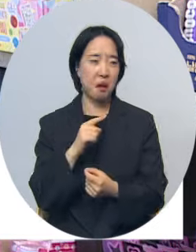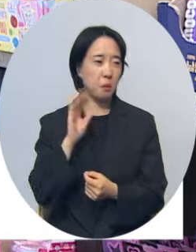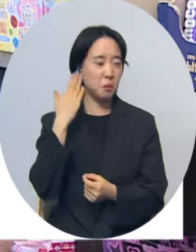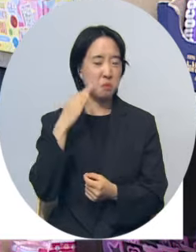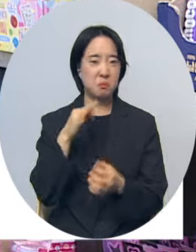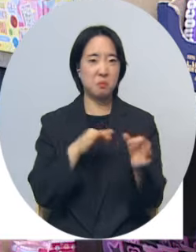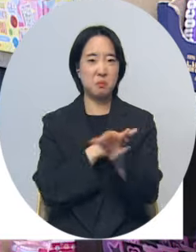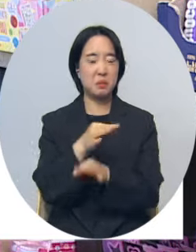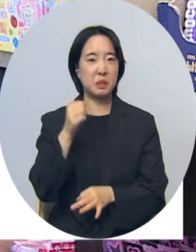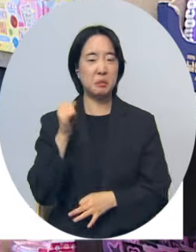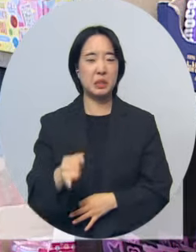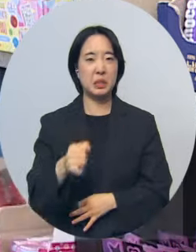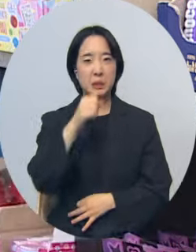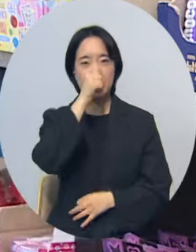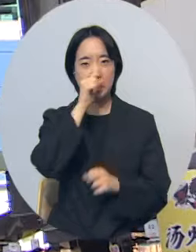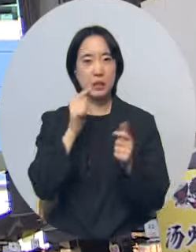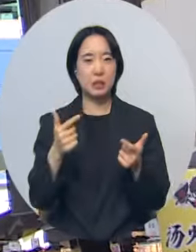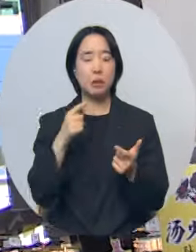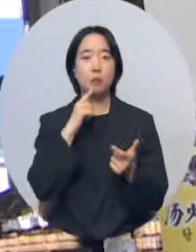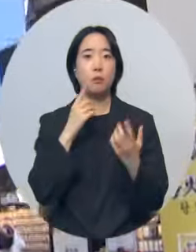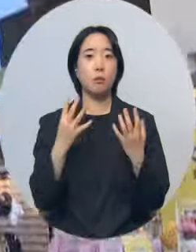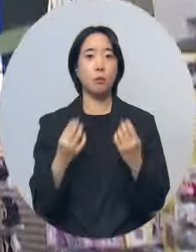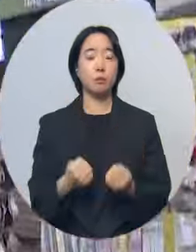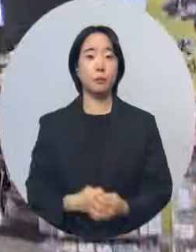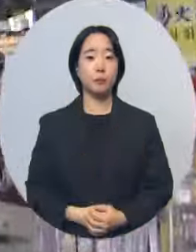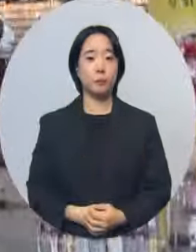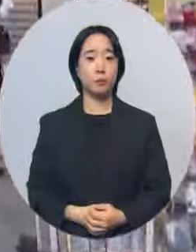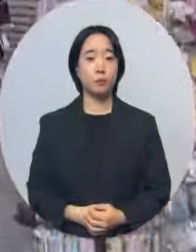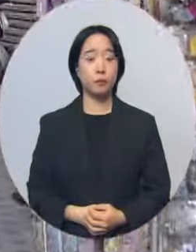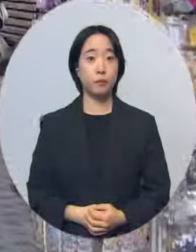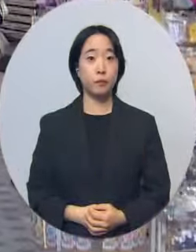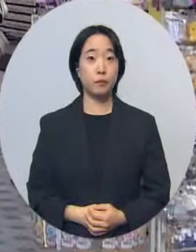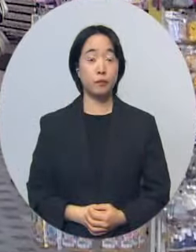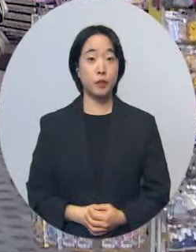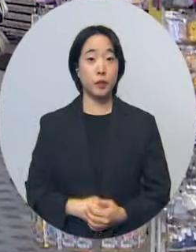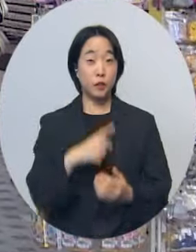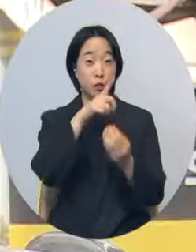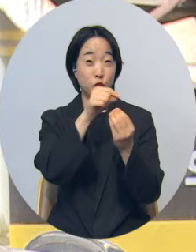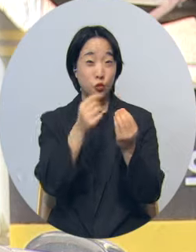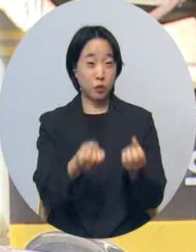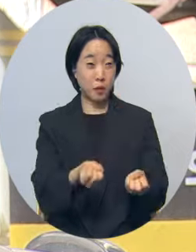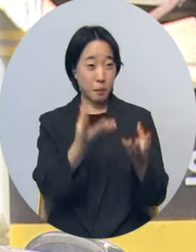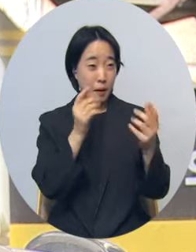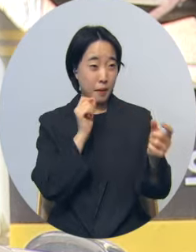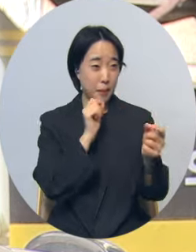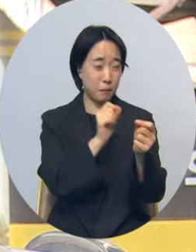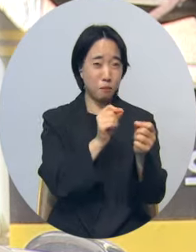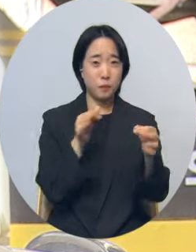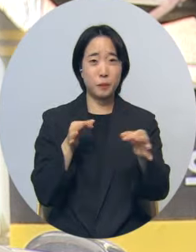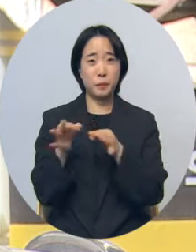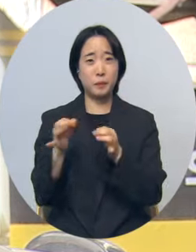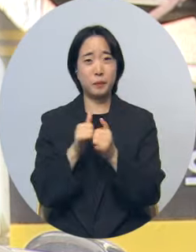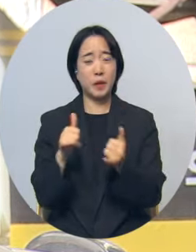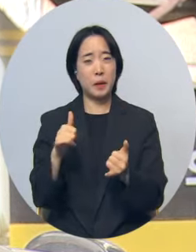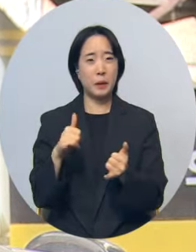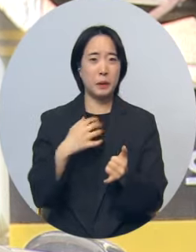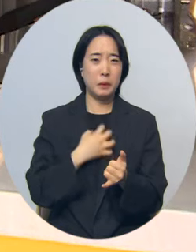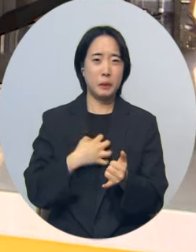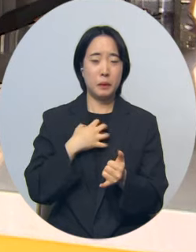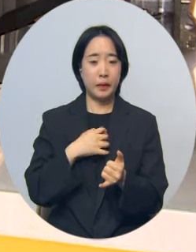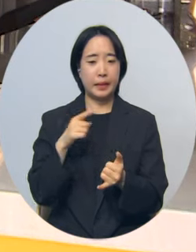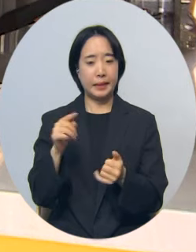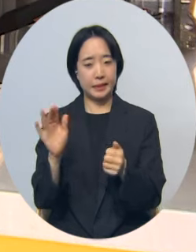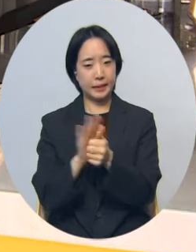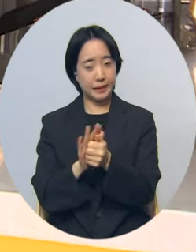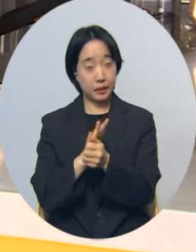맞다라고 얘기를 하시죠. 정부가 추석을 앞두고 고물가, 고금리로 어려움을 겪는 소상공인과 중소기업의